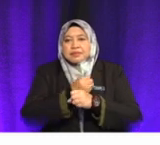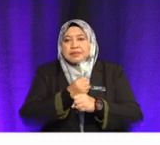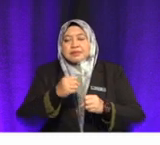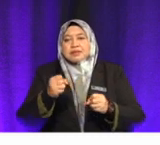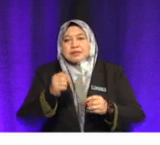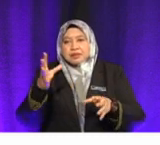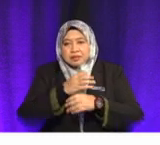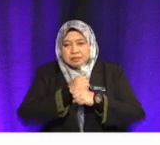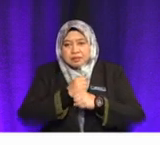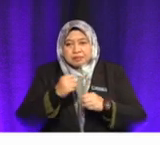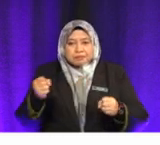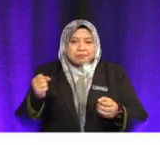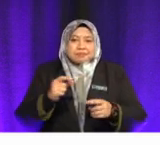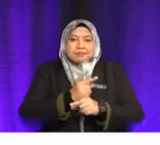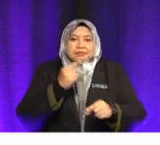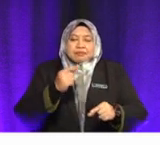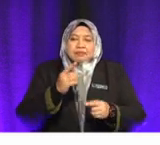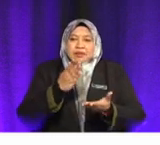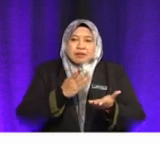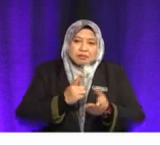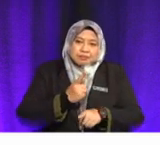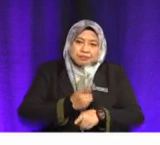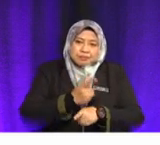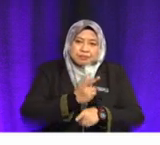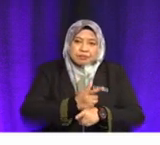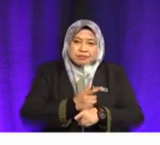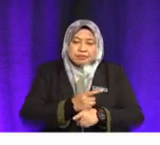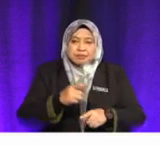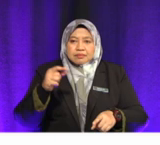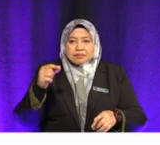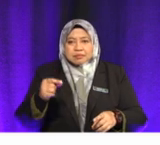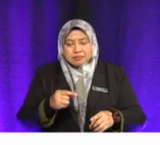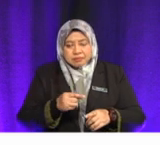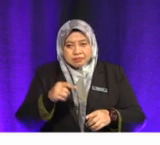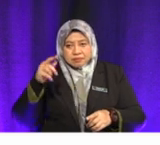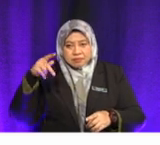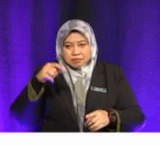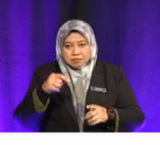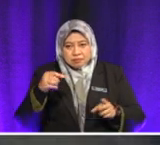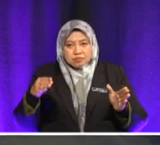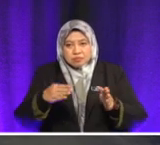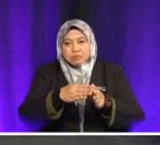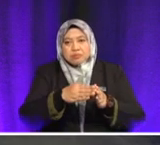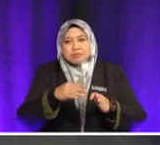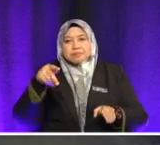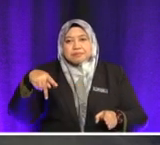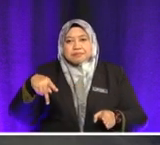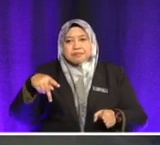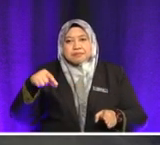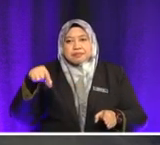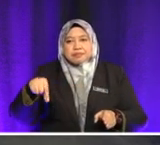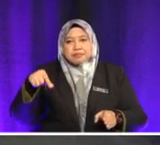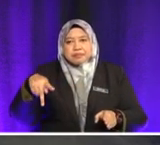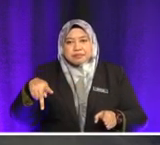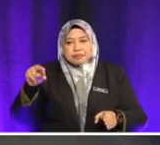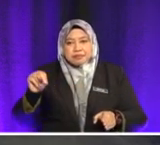yang membagi dua sama ee sudut qpn oke kali ini